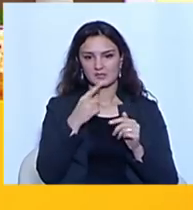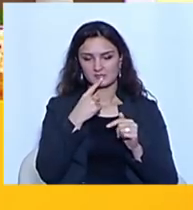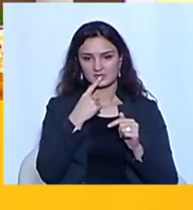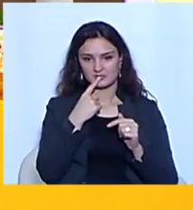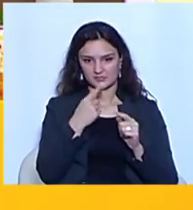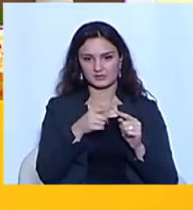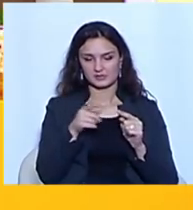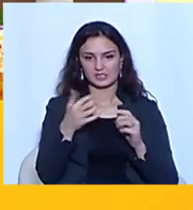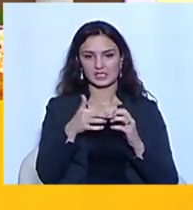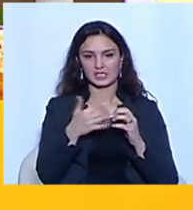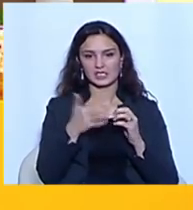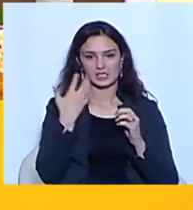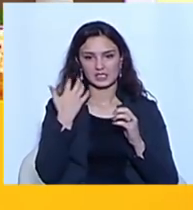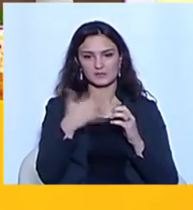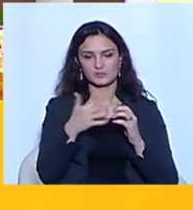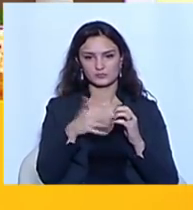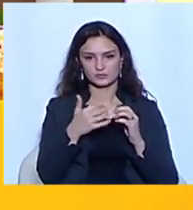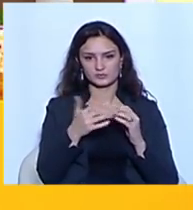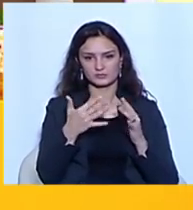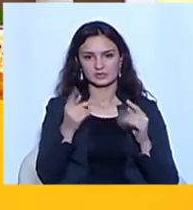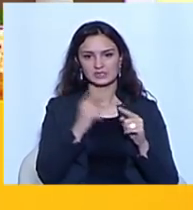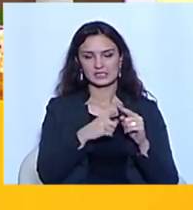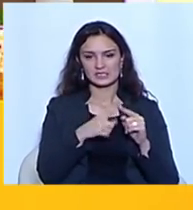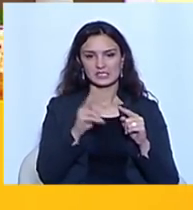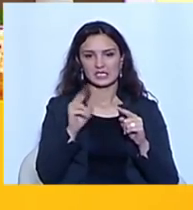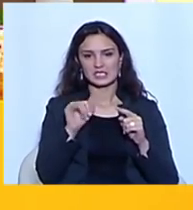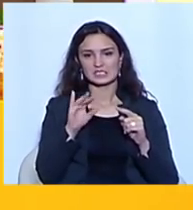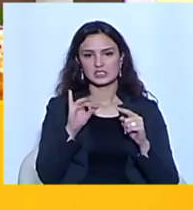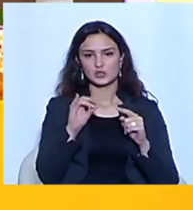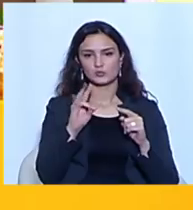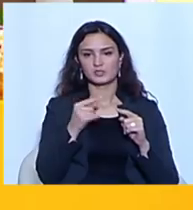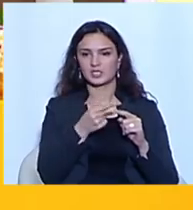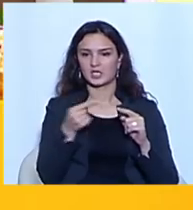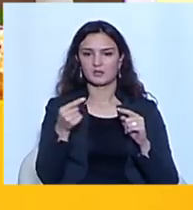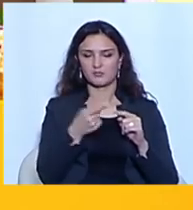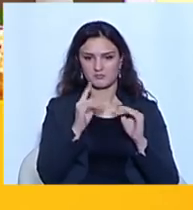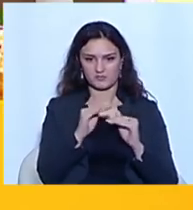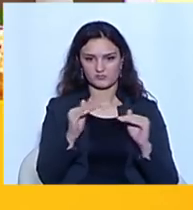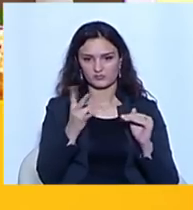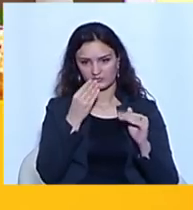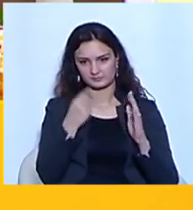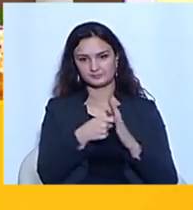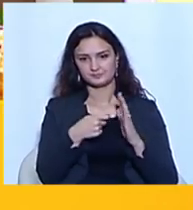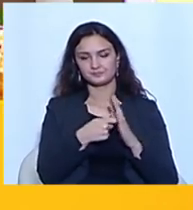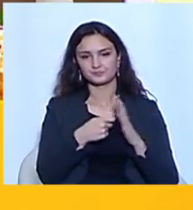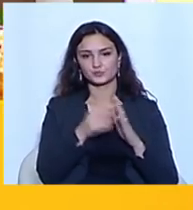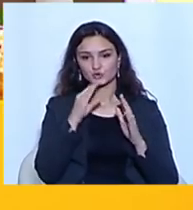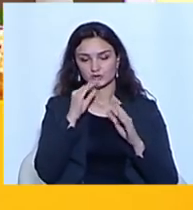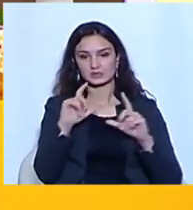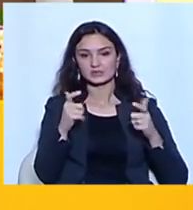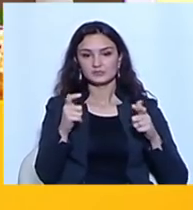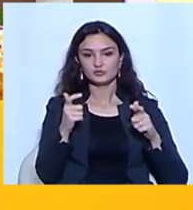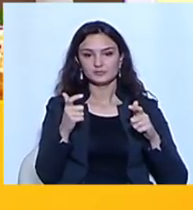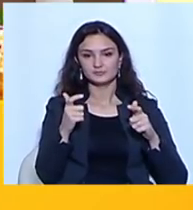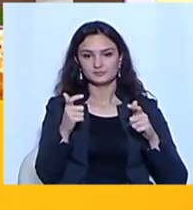აქვს. ხილი და ბოსტნეულის ნაკლებობა, კალციუმის და რკინის ნაკლებობა, ეს არის დადასტურებული ბავშვებში. ამიტომ, როდესაც ჩვენ ლაპარაკობთ თეფშის